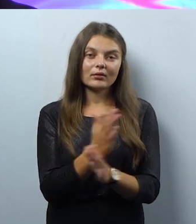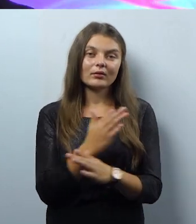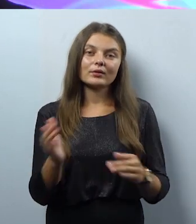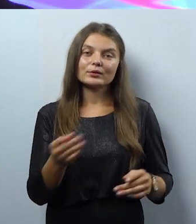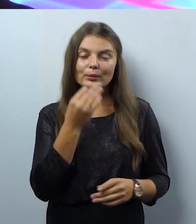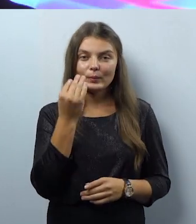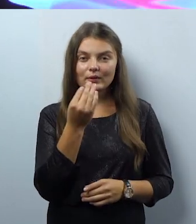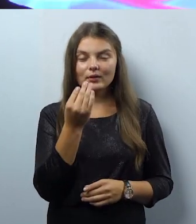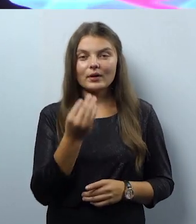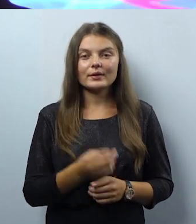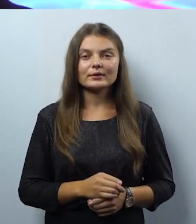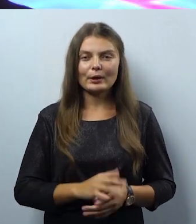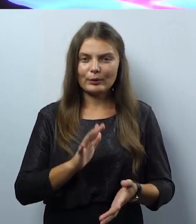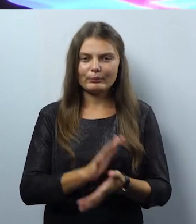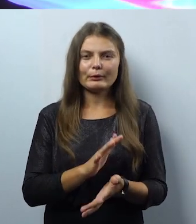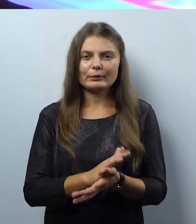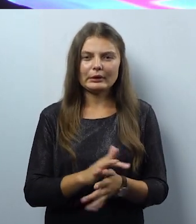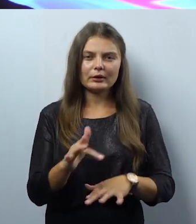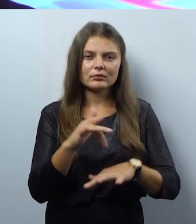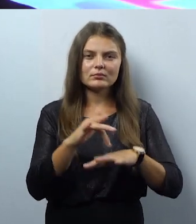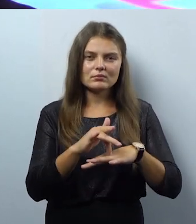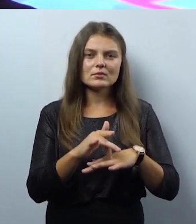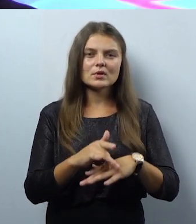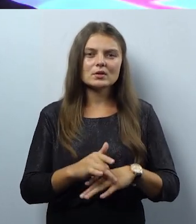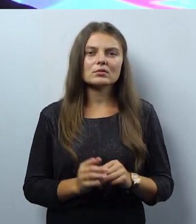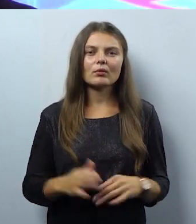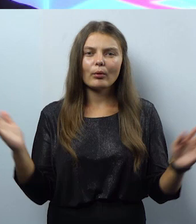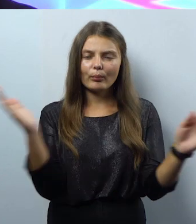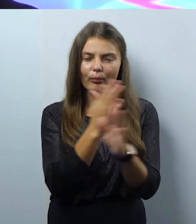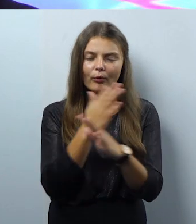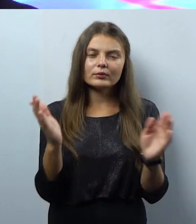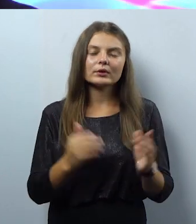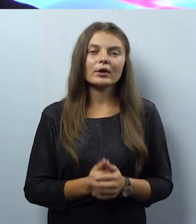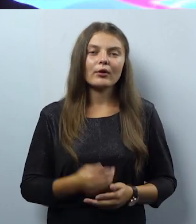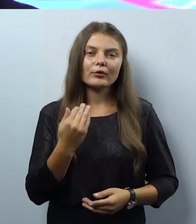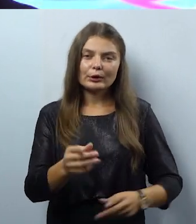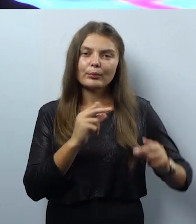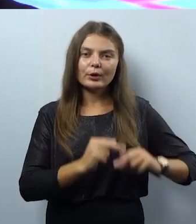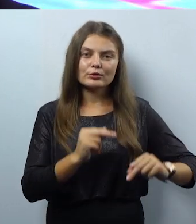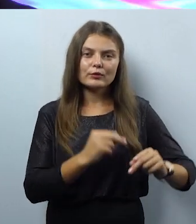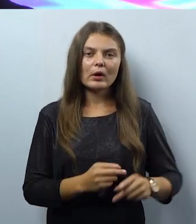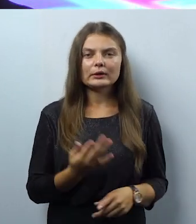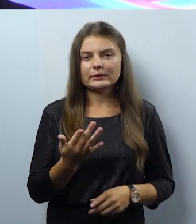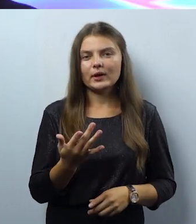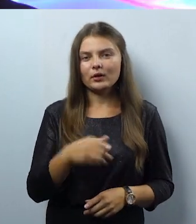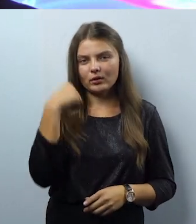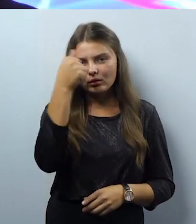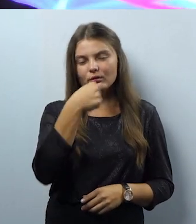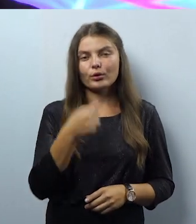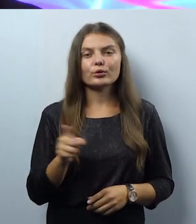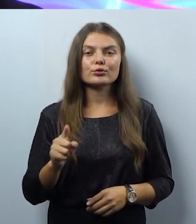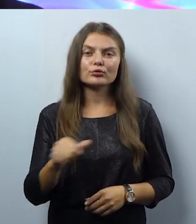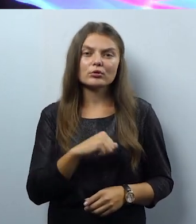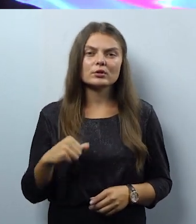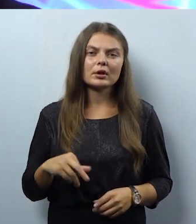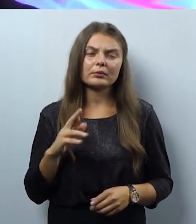міста, повітря. І ми, звичайно, працювали над цим протязі там декількох років. Що саме, як